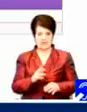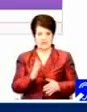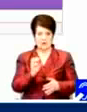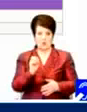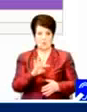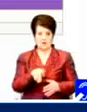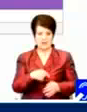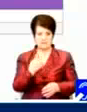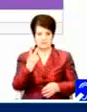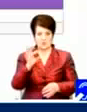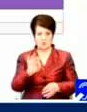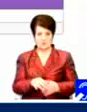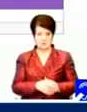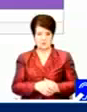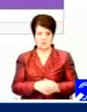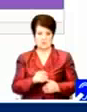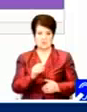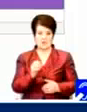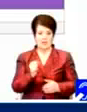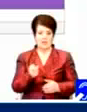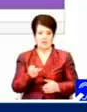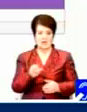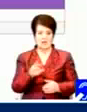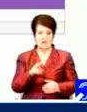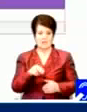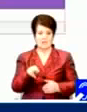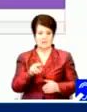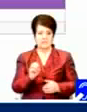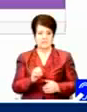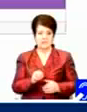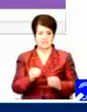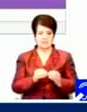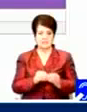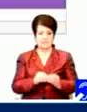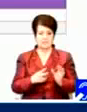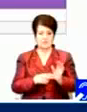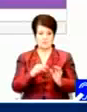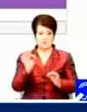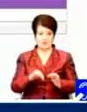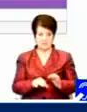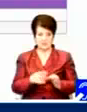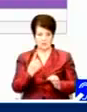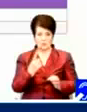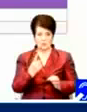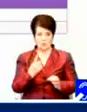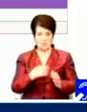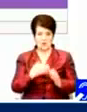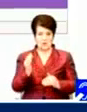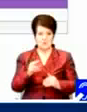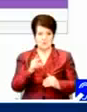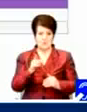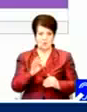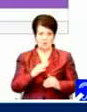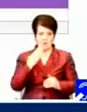cu 14,2%. Cei de la ALDE ar fi votați de 10,7% dintre alegători, cu un procent mai mult decât